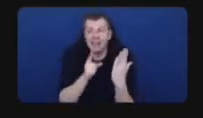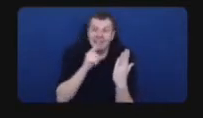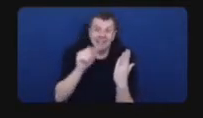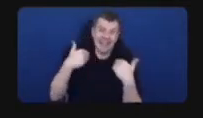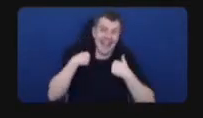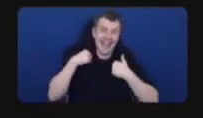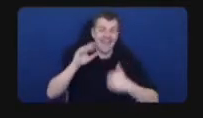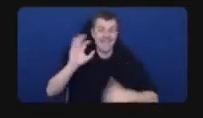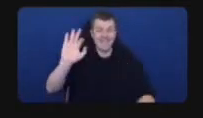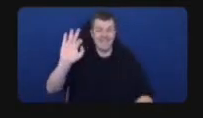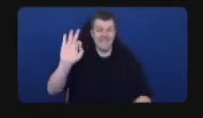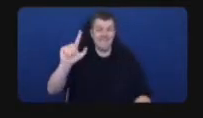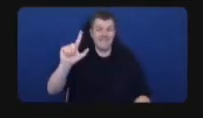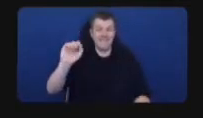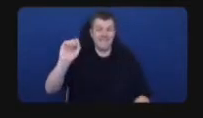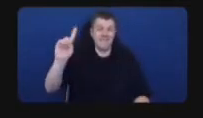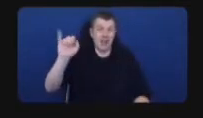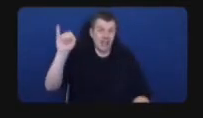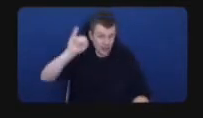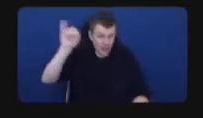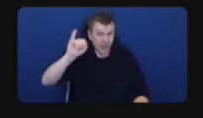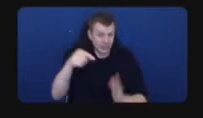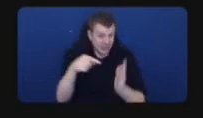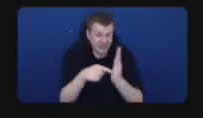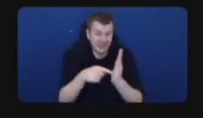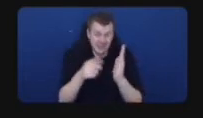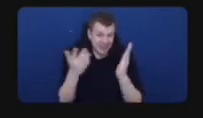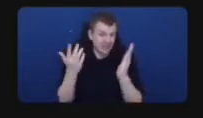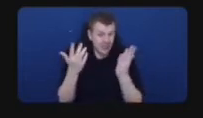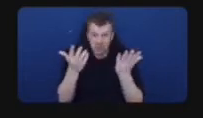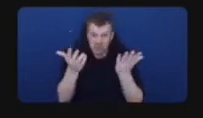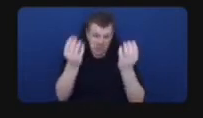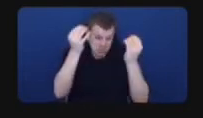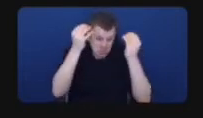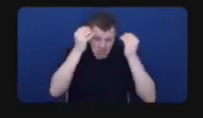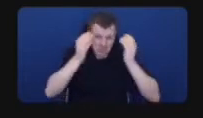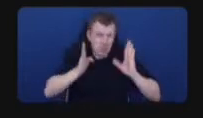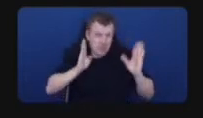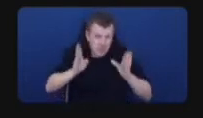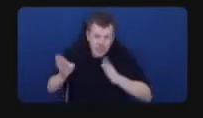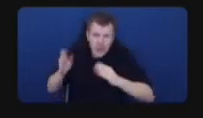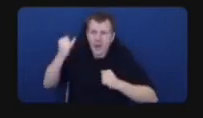房屋保险里面有一个是包洪水灾害的项目，